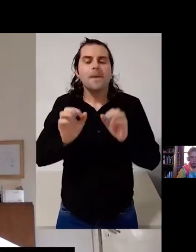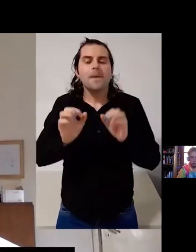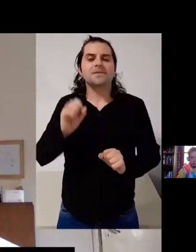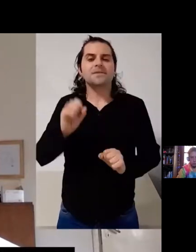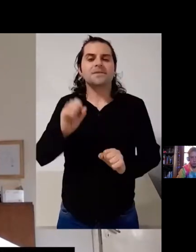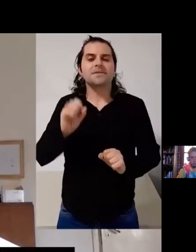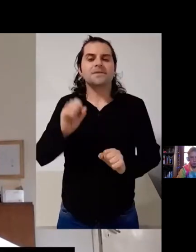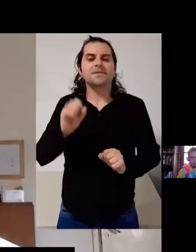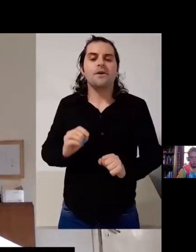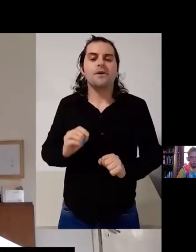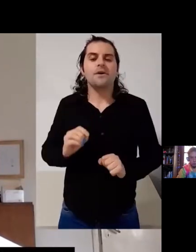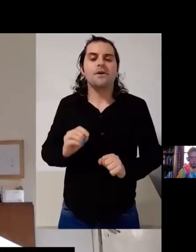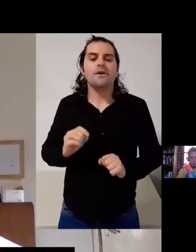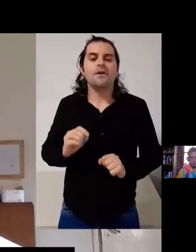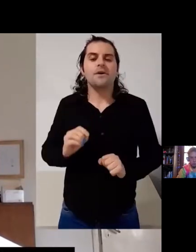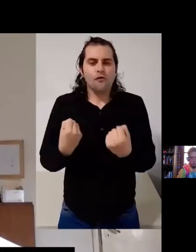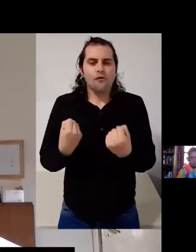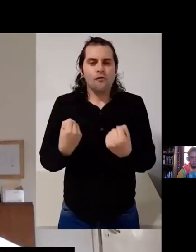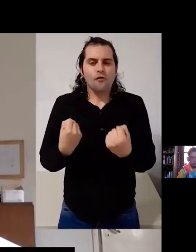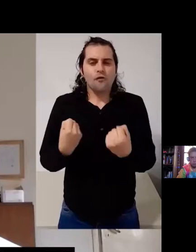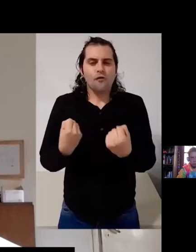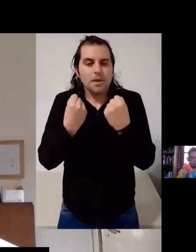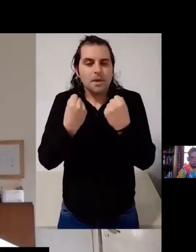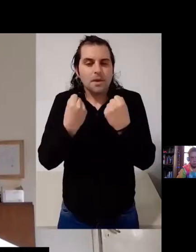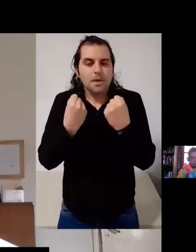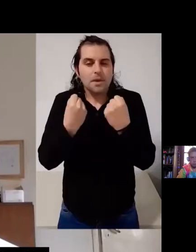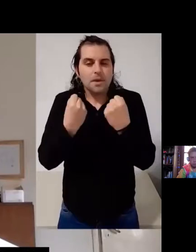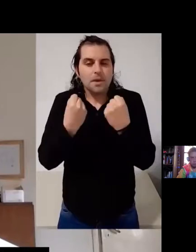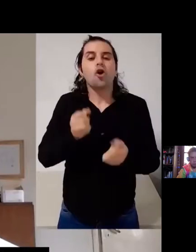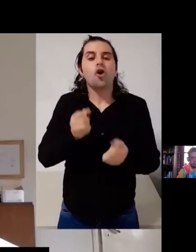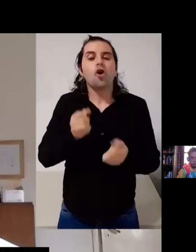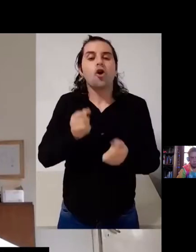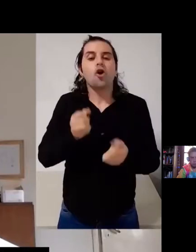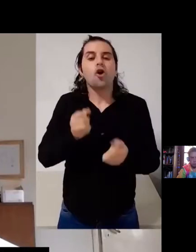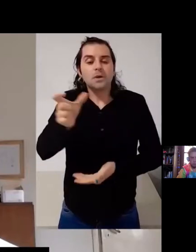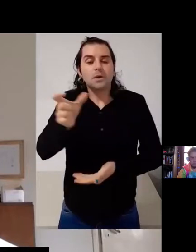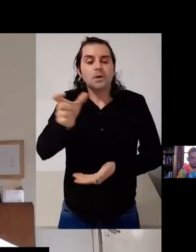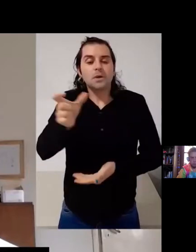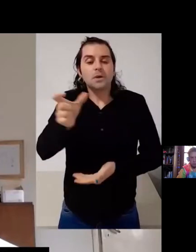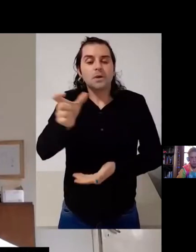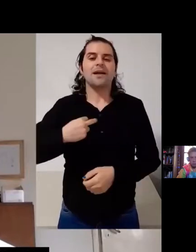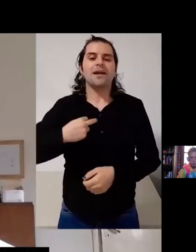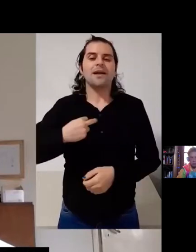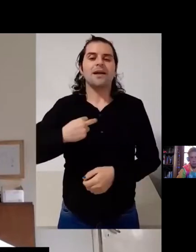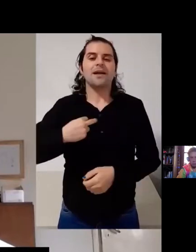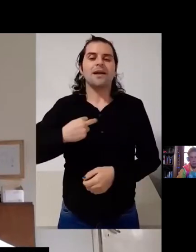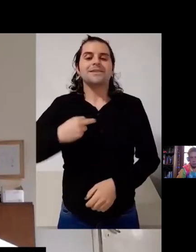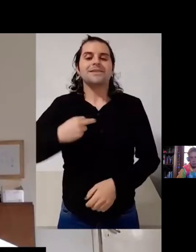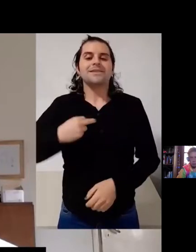de renforcement en droit travesti, trans et non-binaire du ministère de